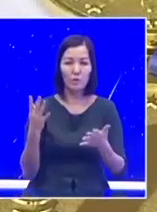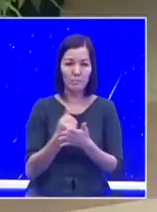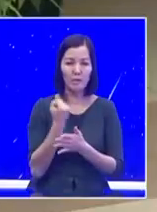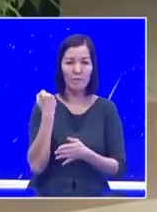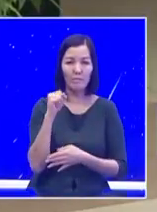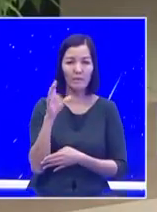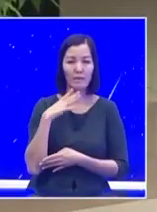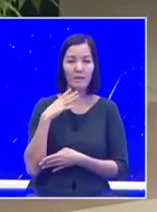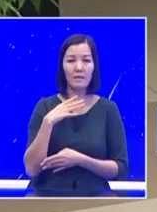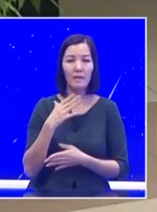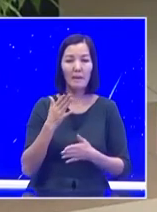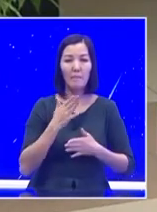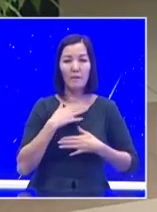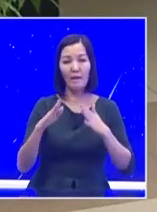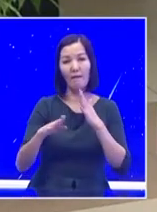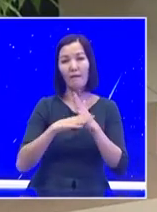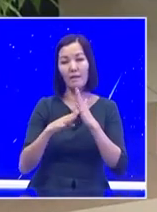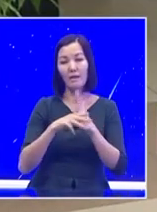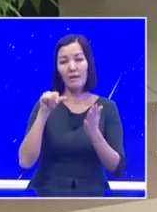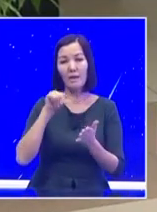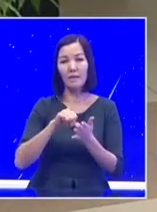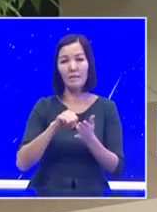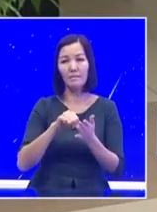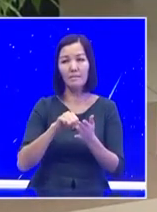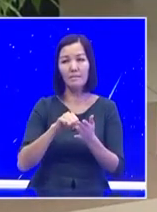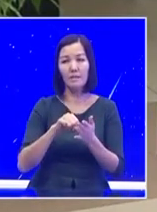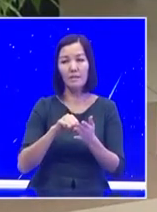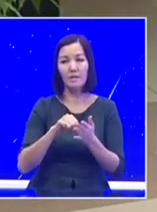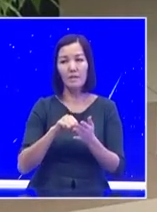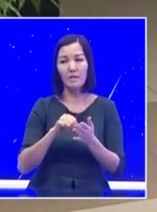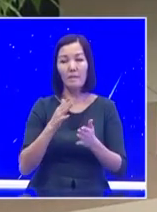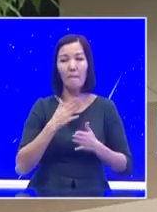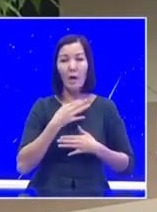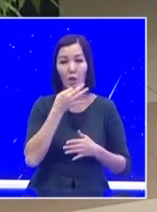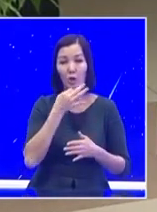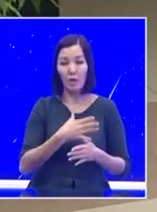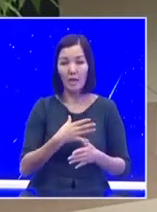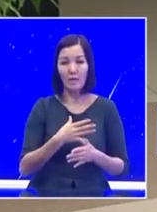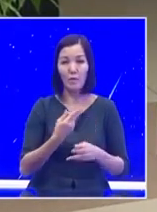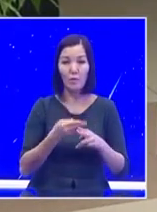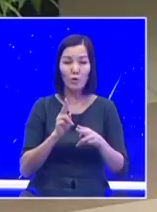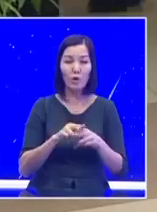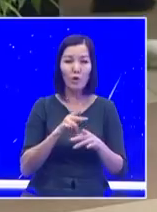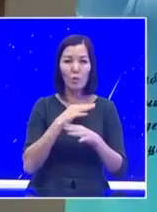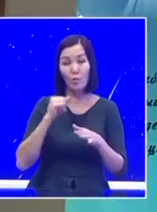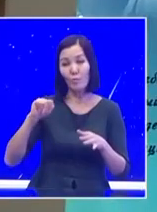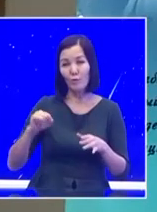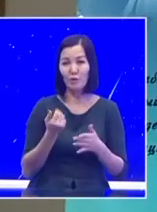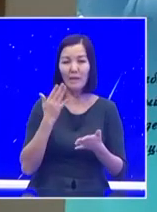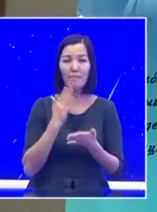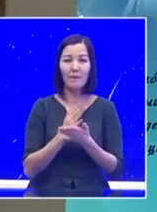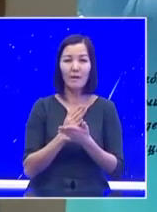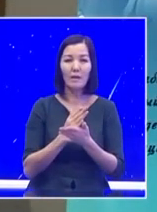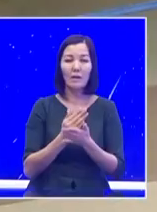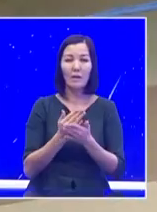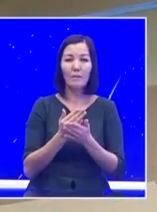атанды. Мен каратэге қатысам, 200 атты қатыстым. Мен каратэні айды, кемінде көп достарым.